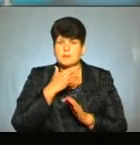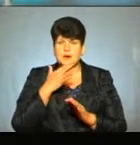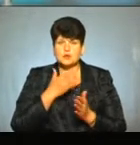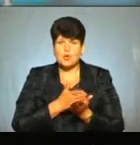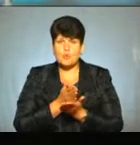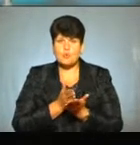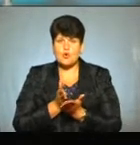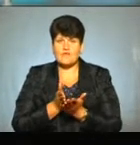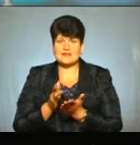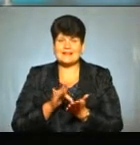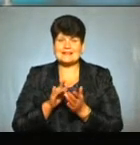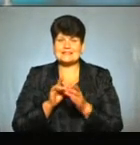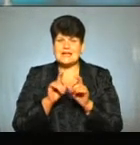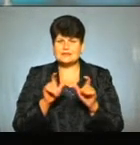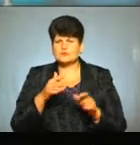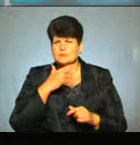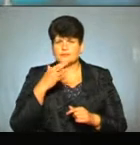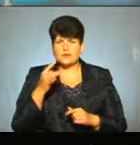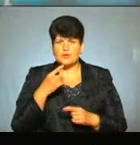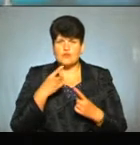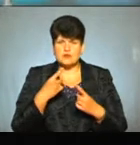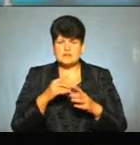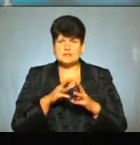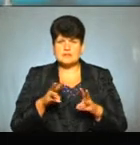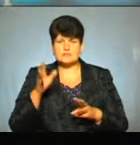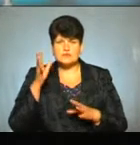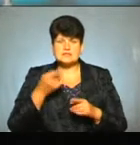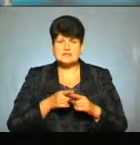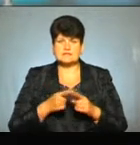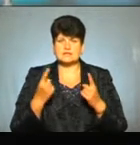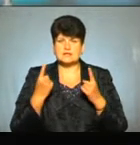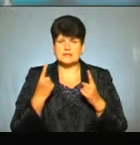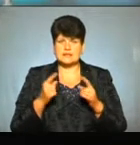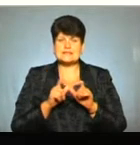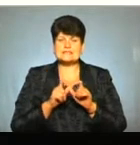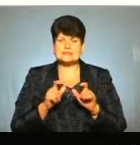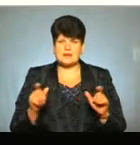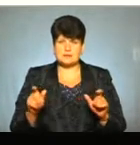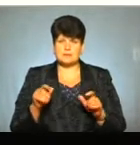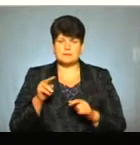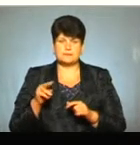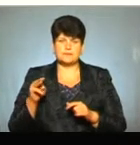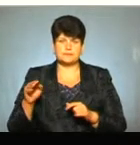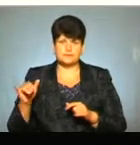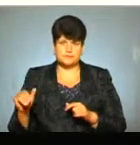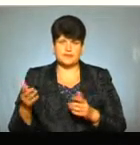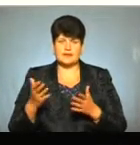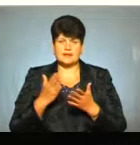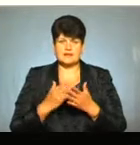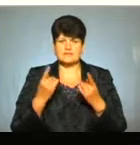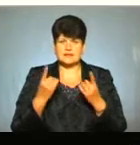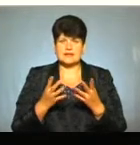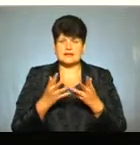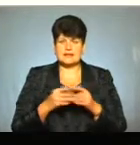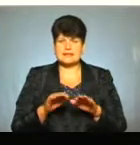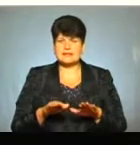центрів, що неодноразово говорилося в Міністерстві освіти. Тобто це потужні великі заклади професійної освіти, де є велика